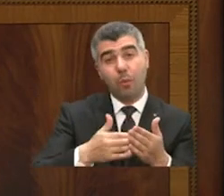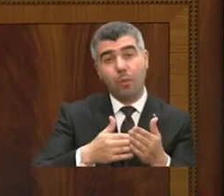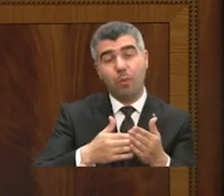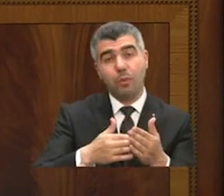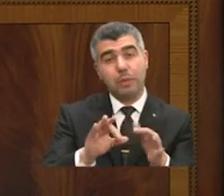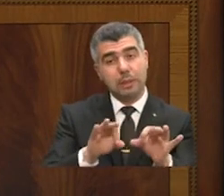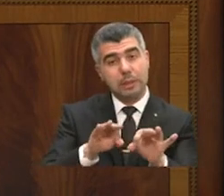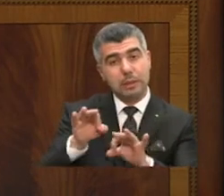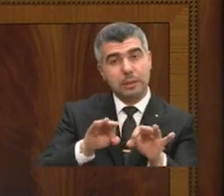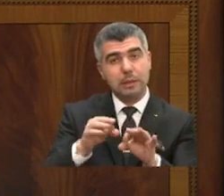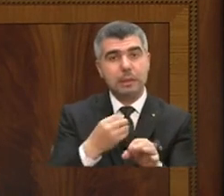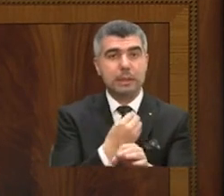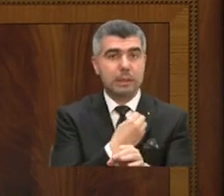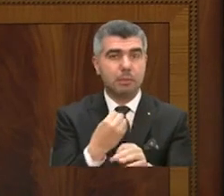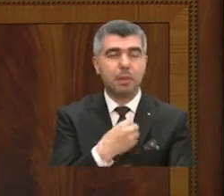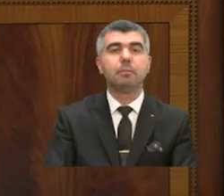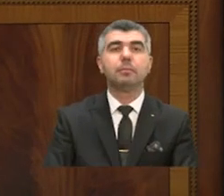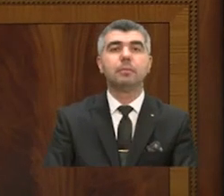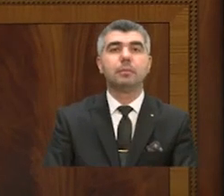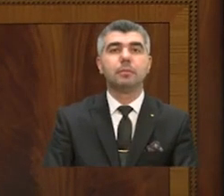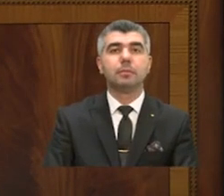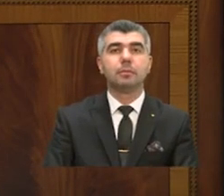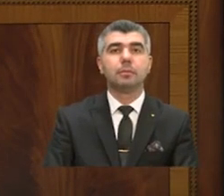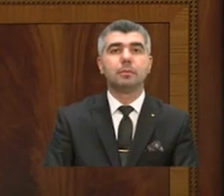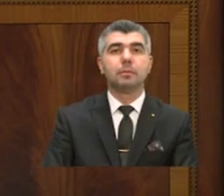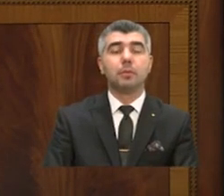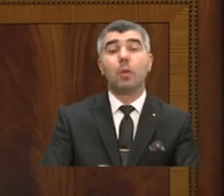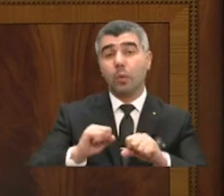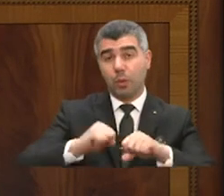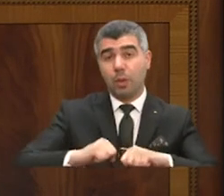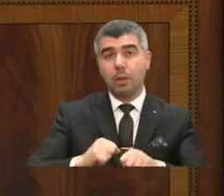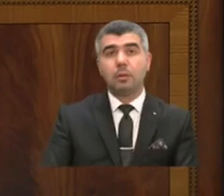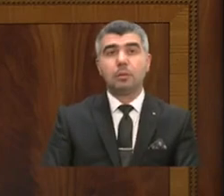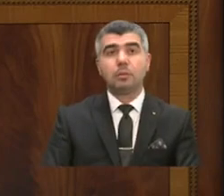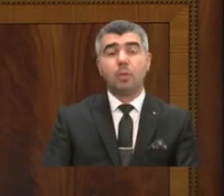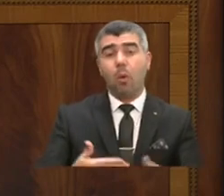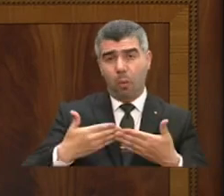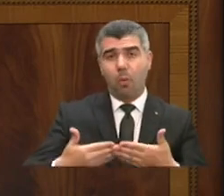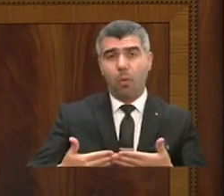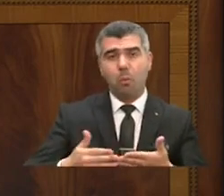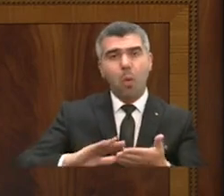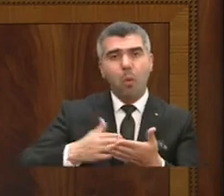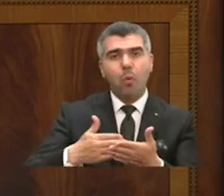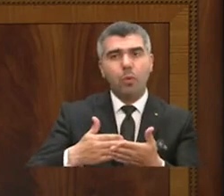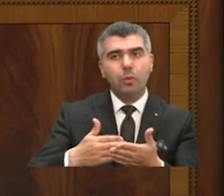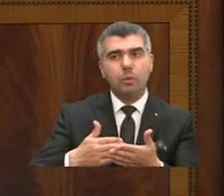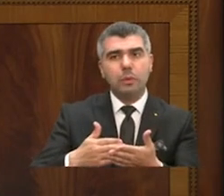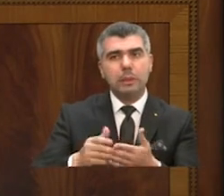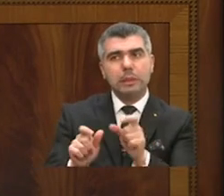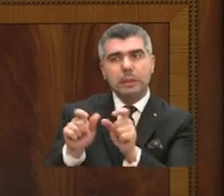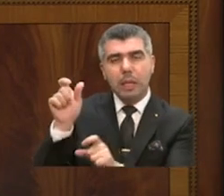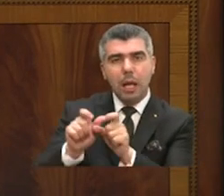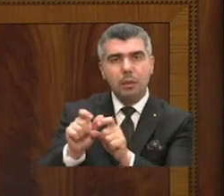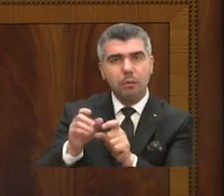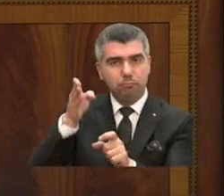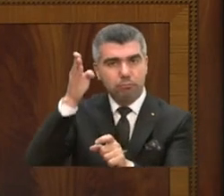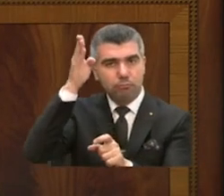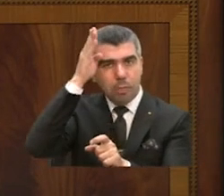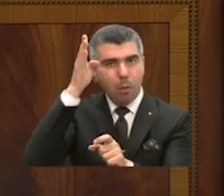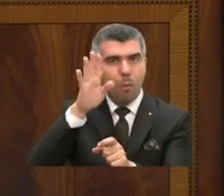المنظومة الصحية. إننا نريد تجنيد كل الطاقات الممكنة لتحقيق إصلاح